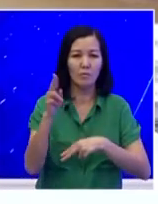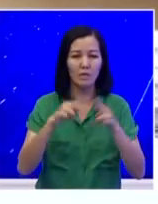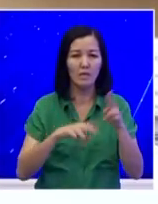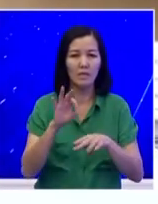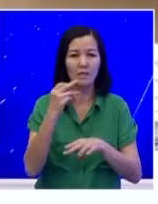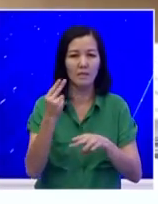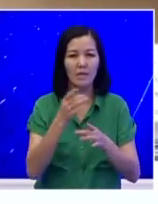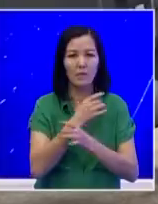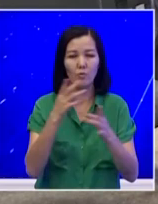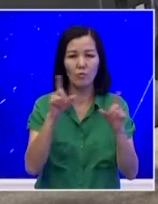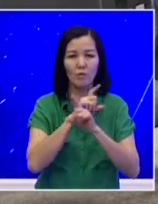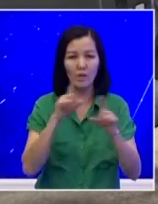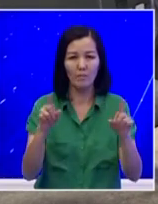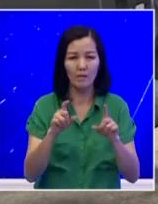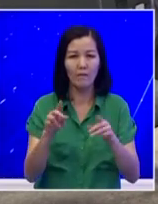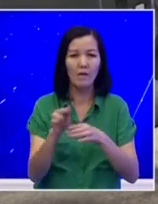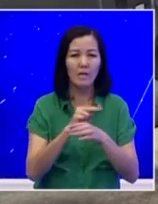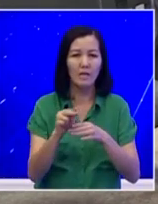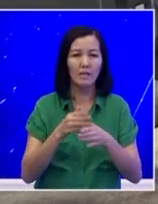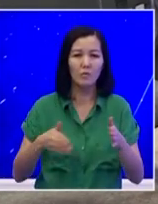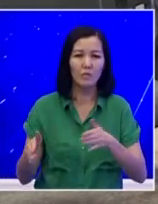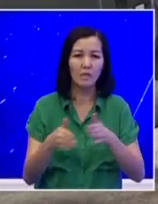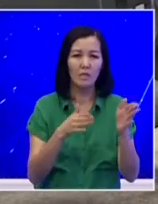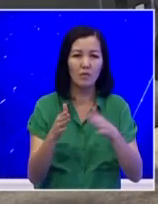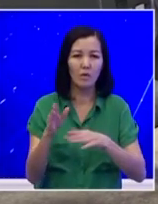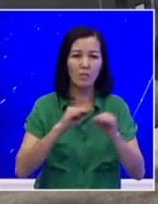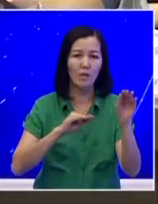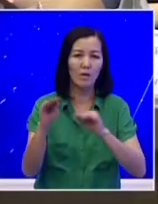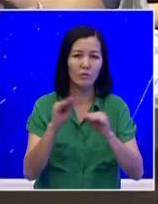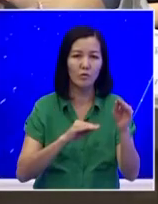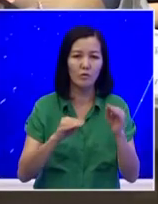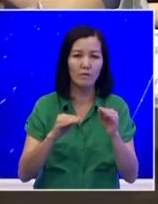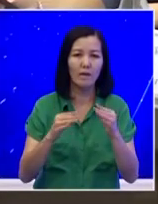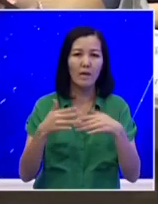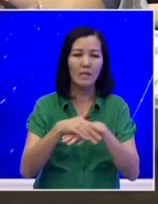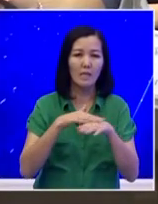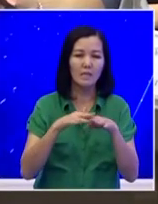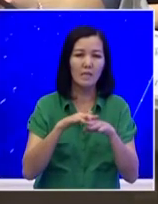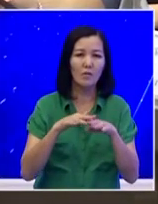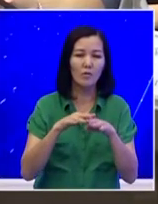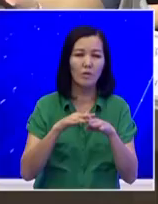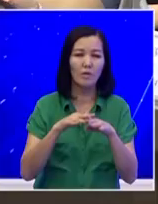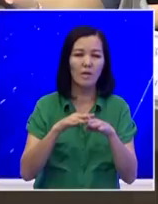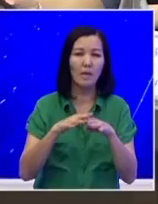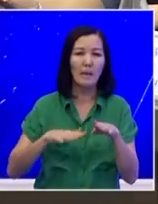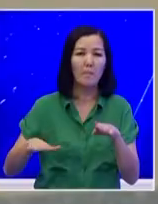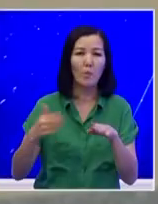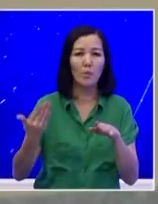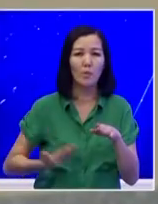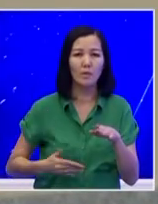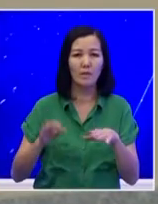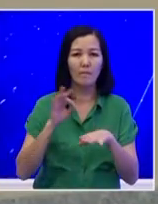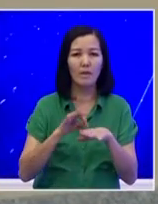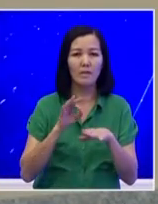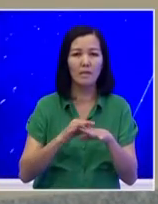ремонт и строительство социально-культурных объектов, реконструкция дорог, а также благоустройство населенных пунктов. Пандемия коронавируса